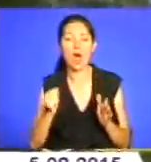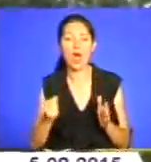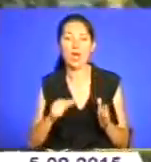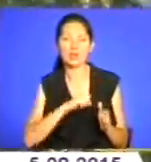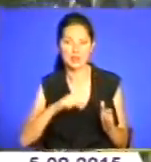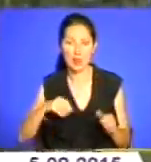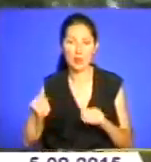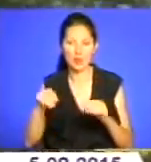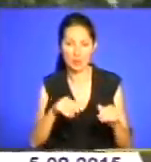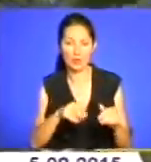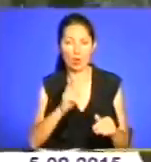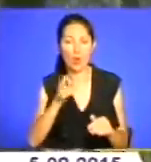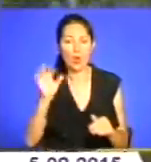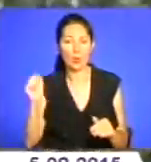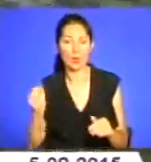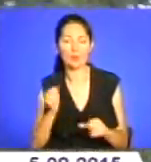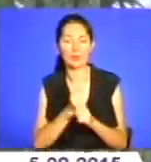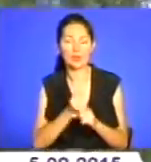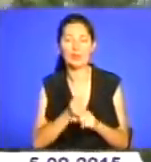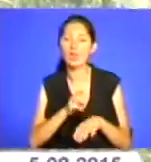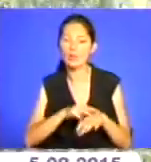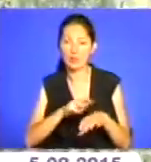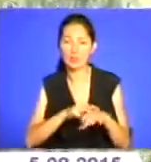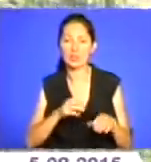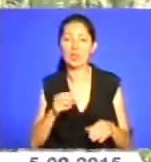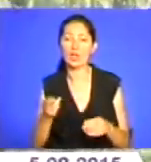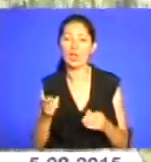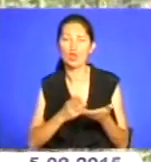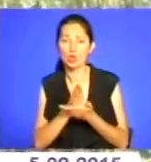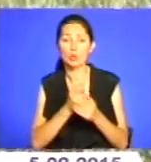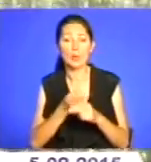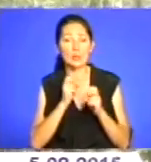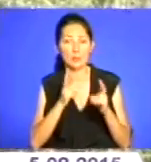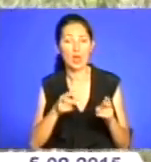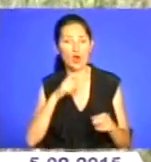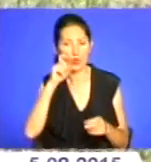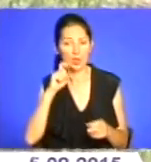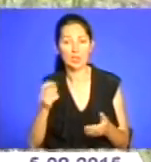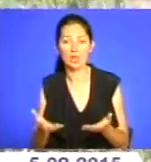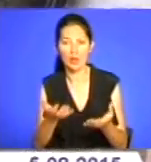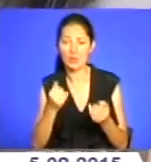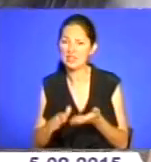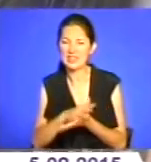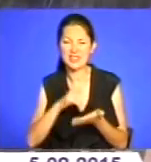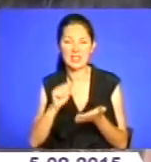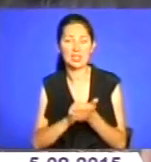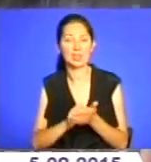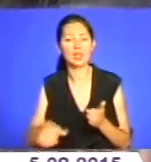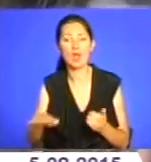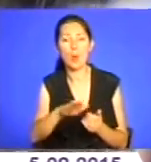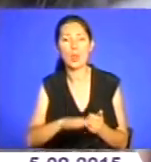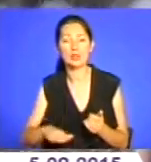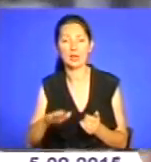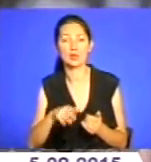незаконним обігом наркотиків обласної міліції та працівники управління Служби безпеки України взялися за знищення плантації. За сприянням директора